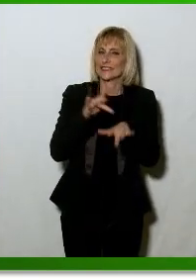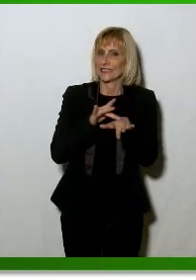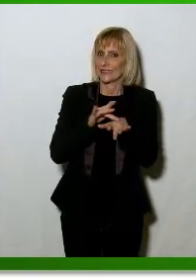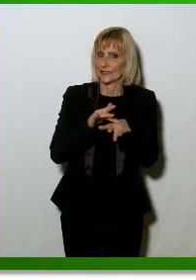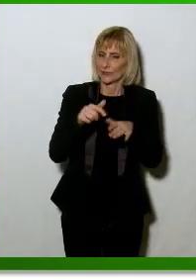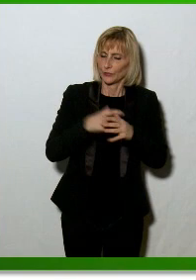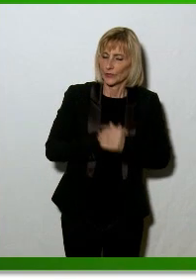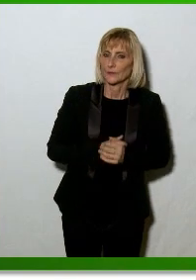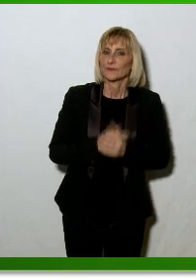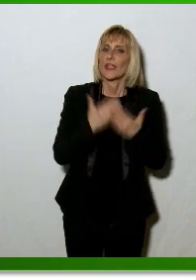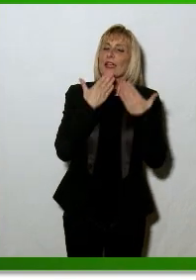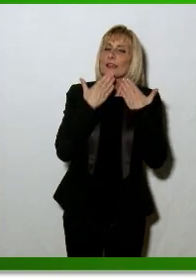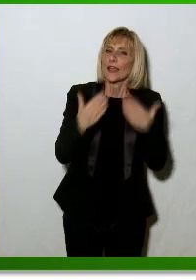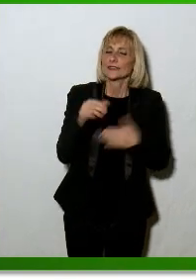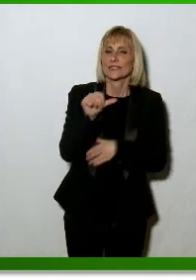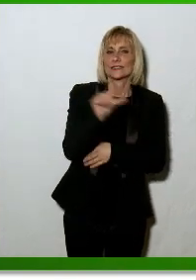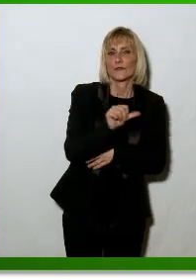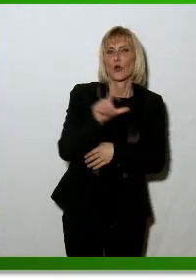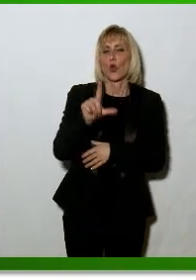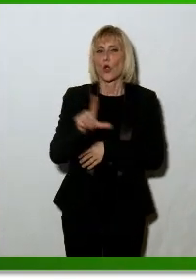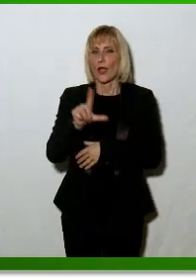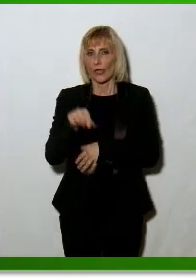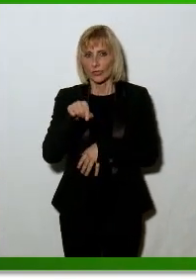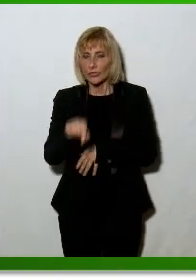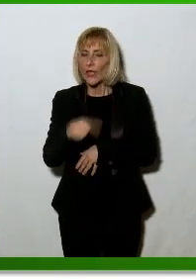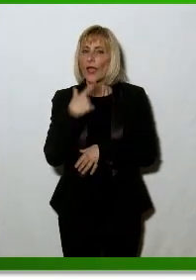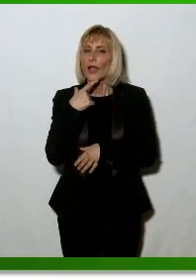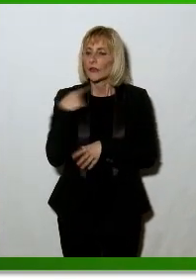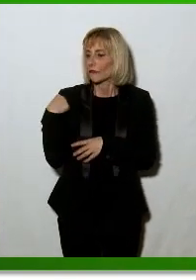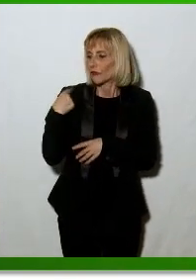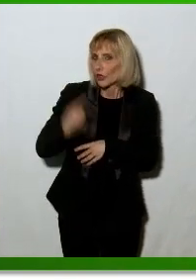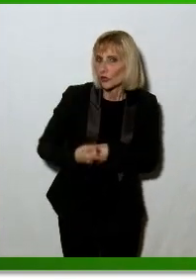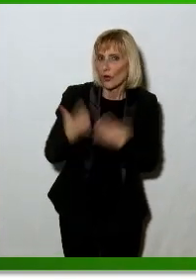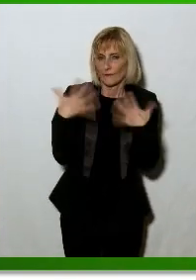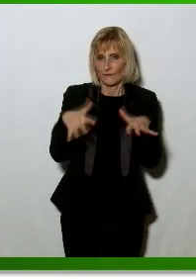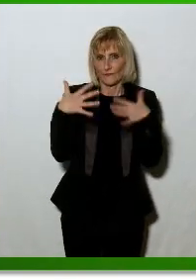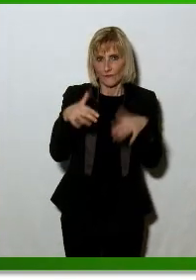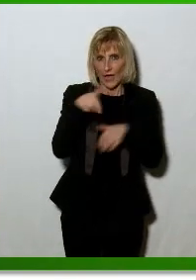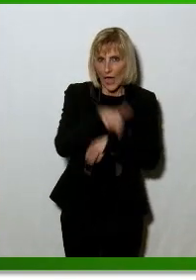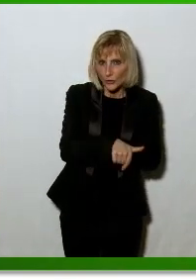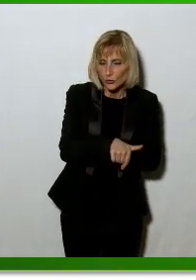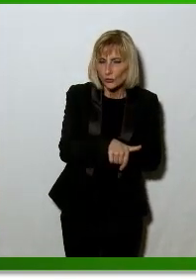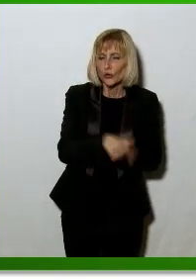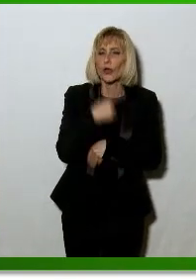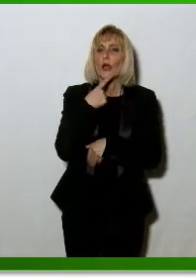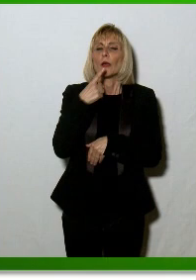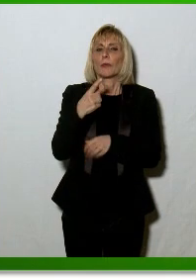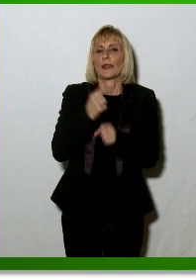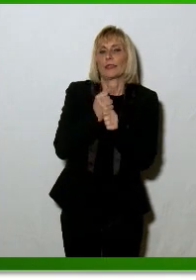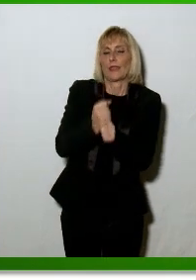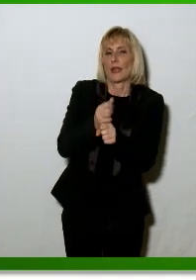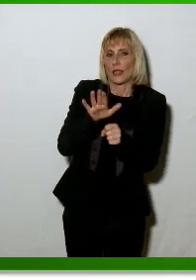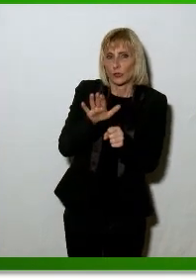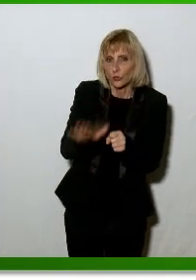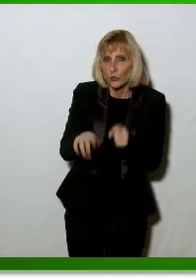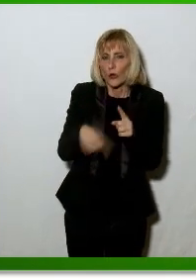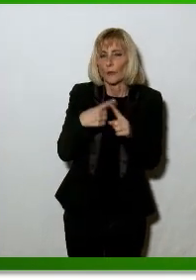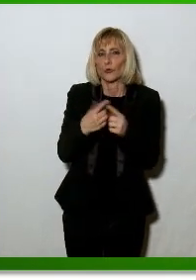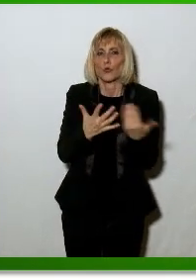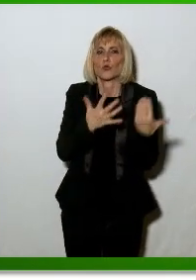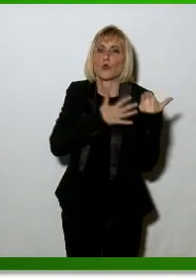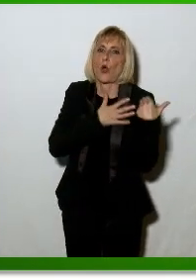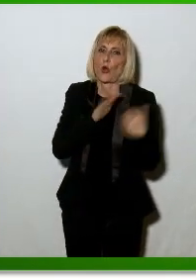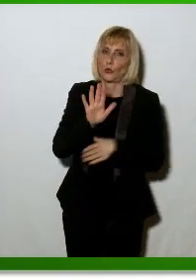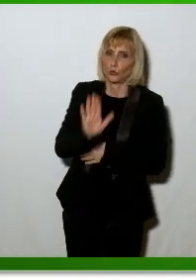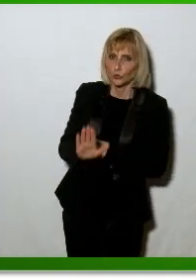Grazie Stefano Locatelli per tutto quello che stai facendo in questi anni non solo in merito alla tua delega ma anche per il ruolo che ti